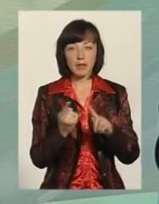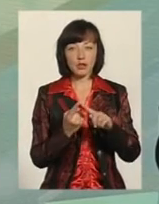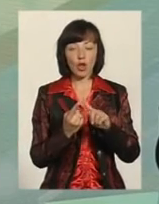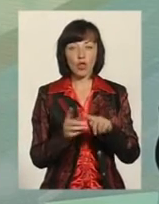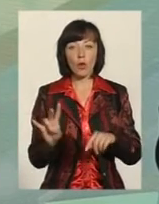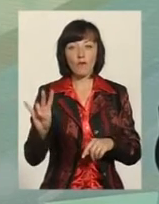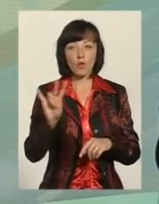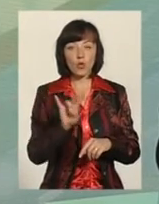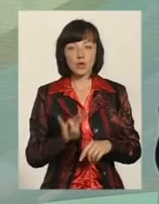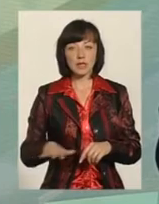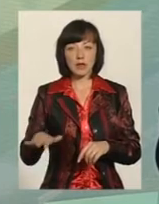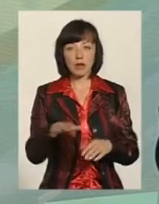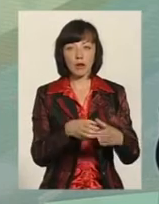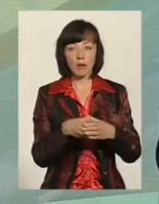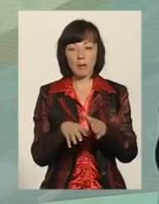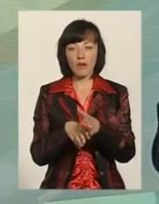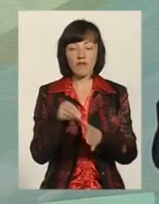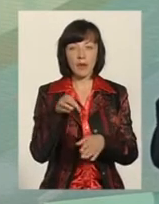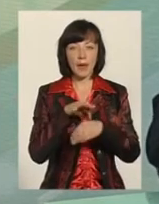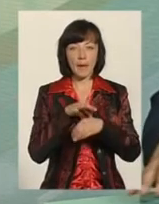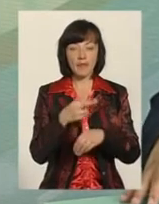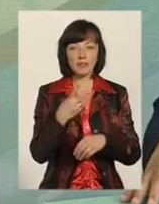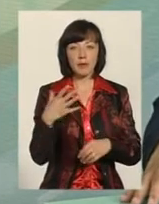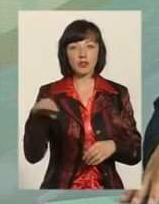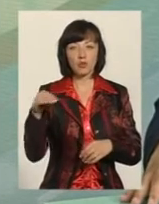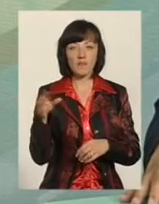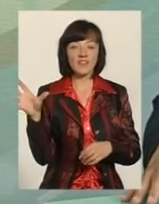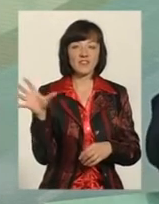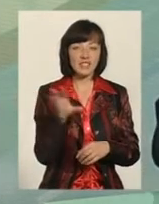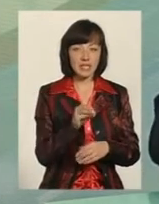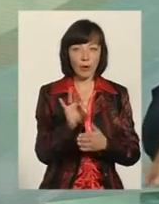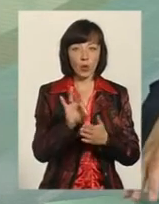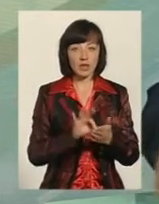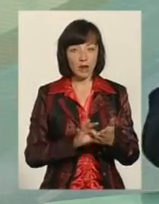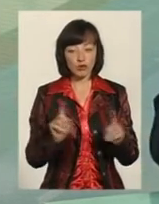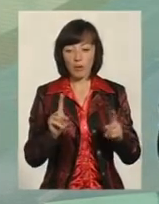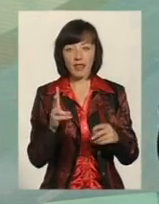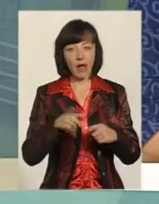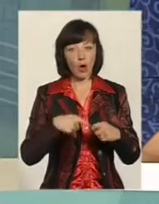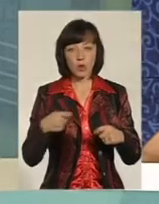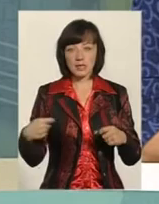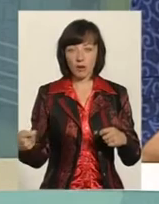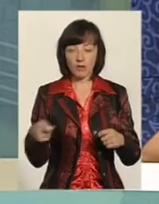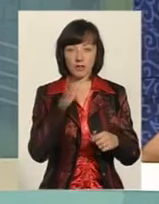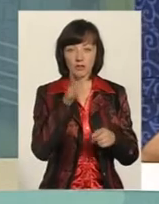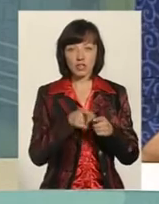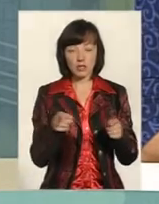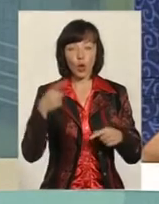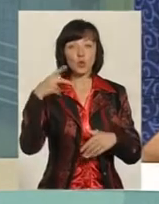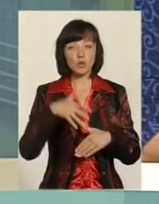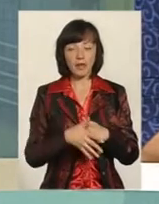Новоушицькій територіальній громаді провести вибори 25 жовтня всі і одразу. Тобто, щоб не розтягувати, часі? Тому що,